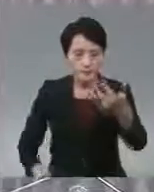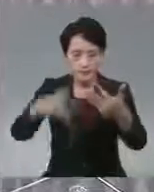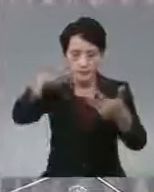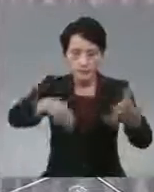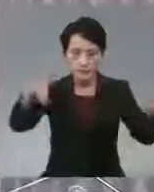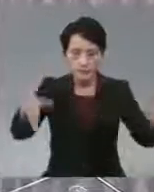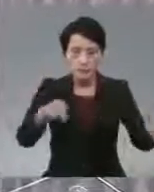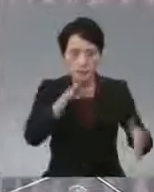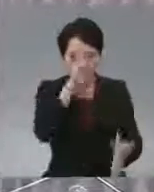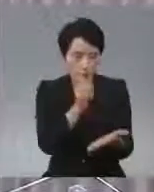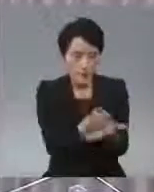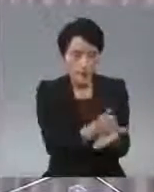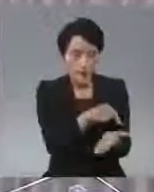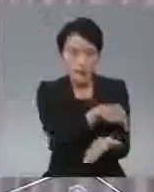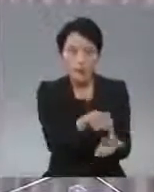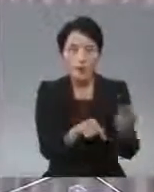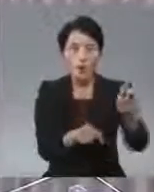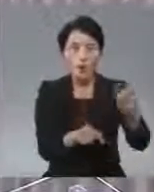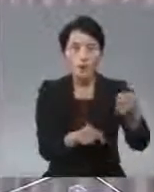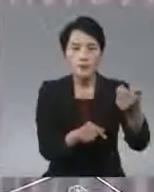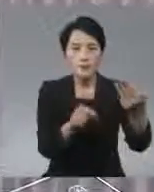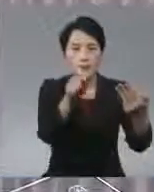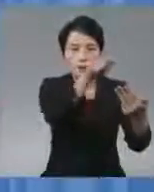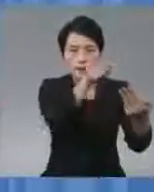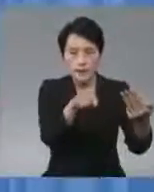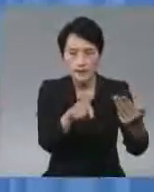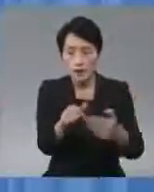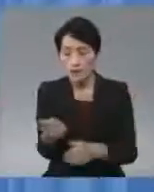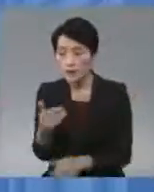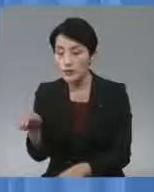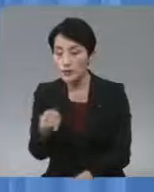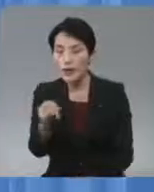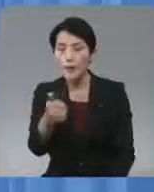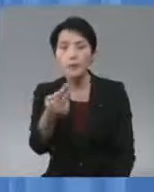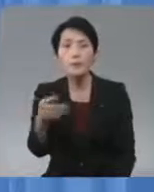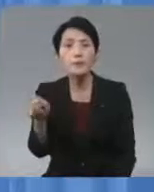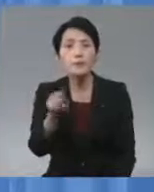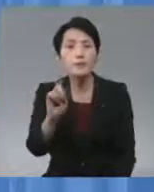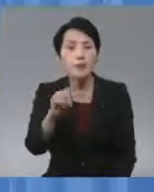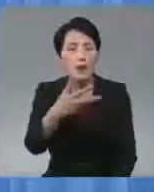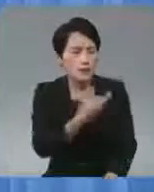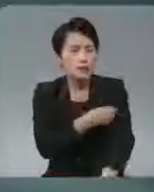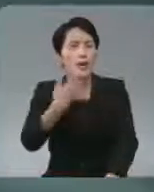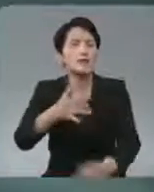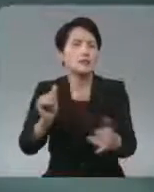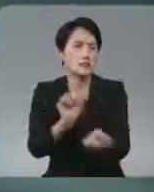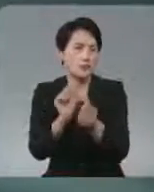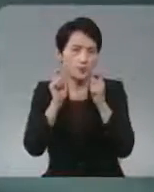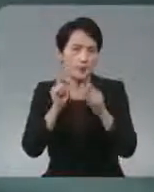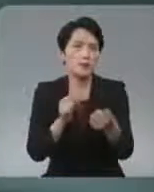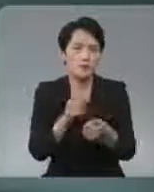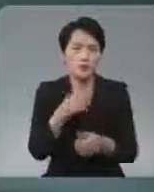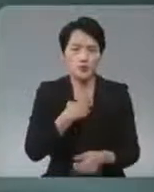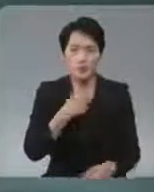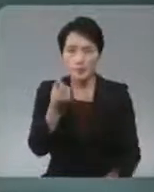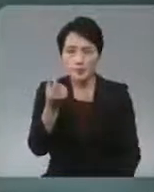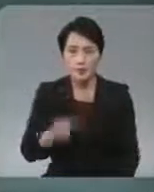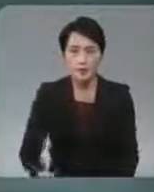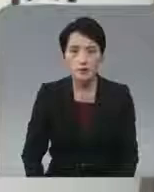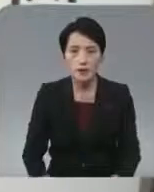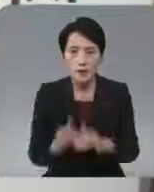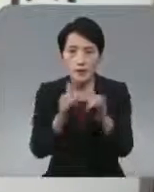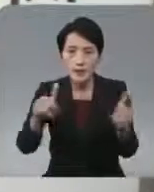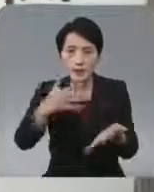50 prozent seit einer woche gibt es keinen patienten der seit mindestens einem tag auf ein krankenhausbett wartet in einem